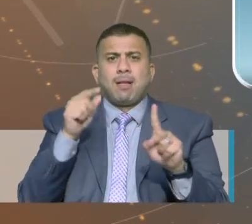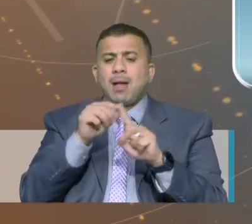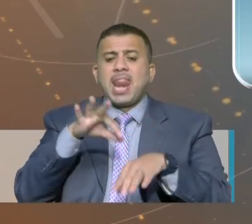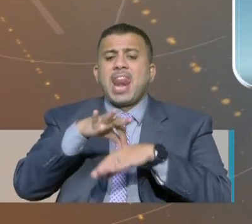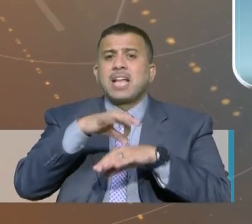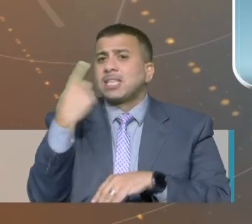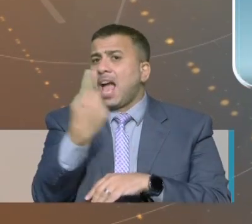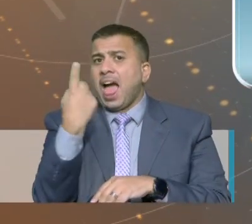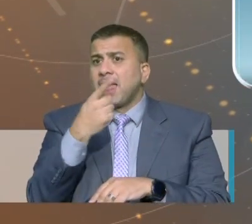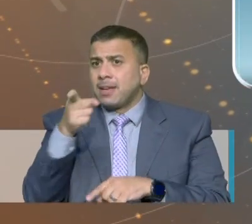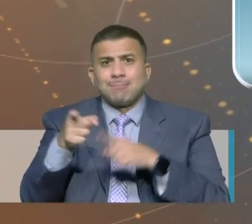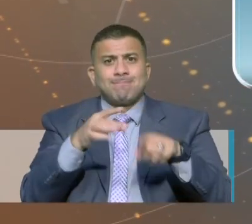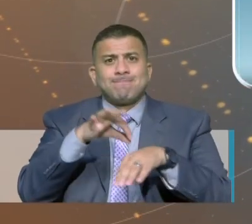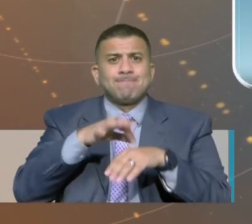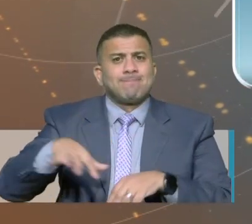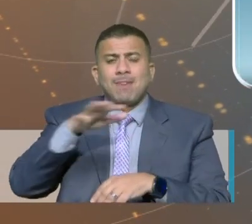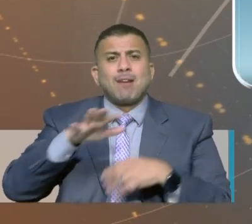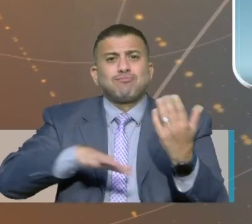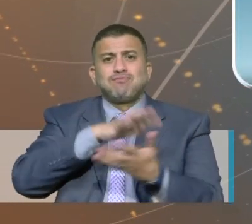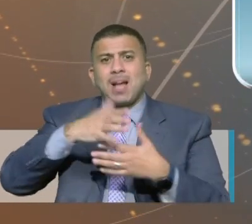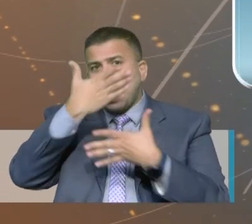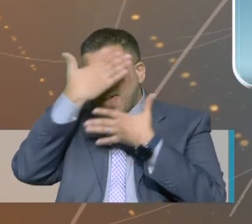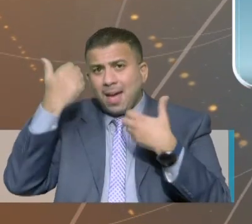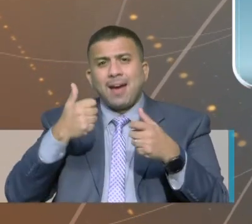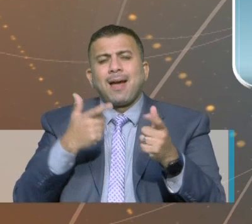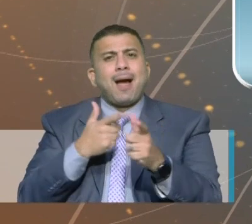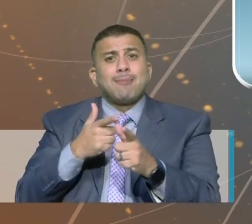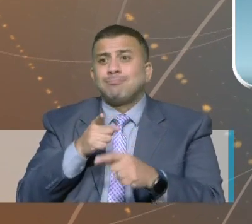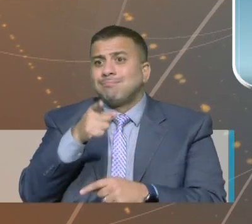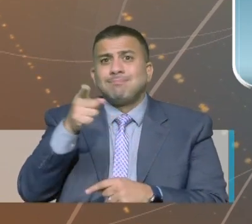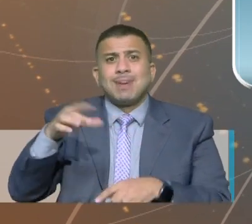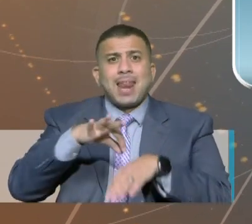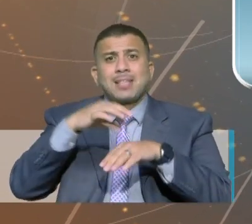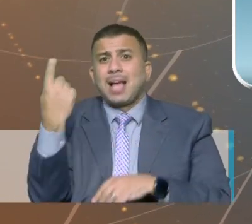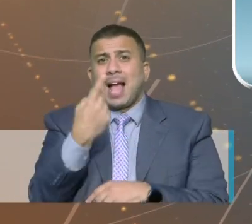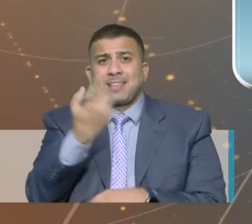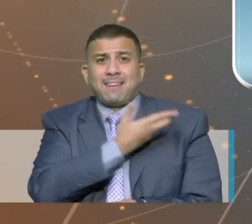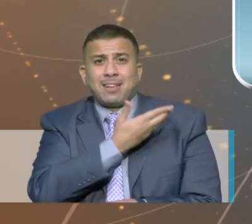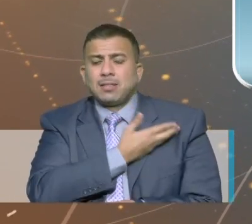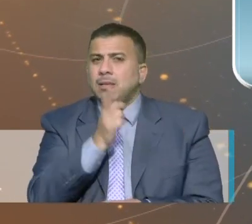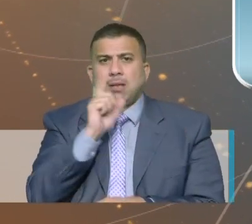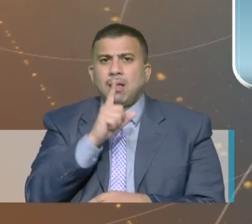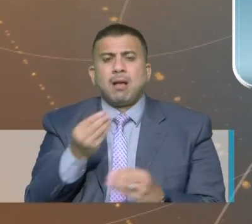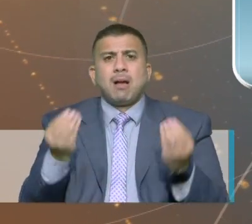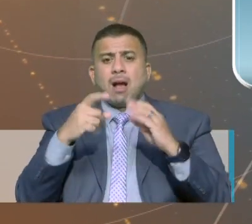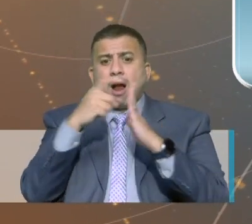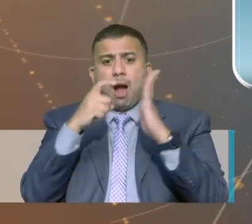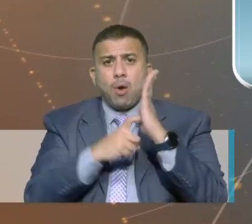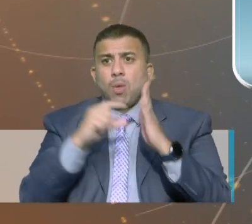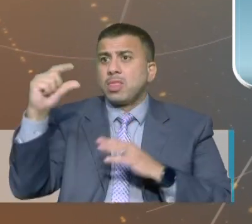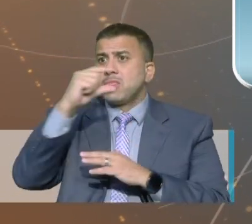المدنيين وكافه اعمال العنف والارهاب ضدهم وجميع الانتهاكات والتجاوزات للقانون